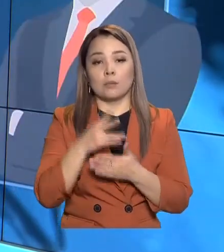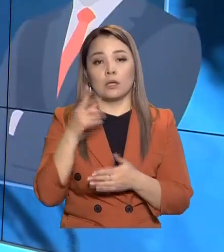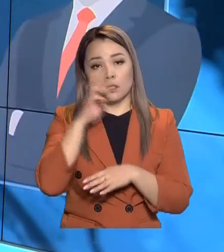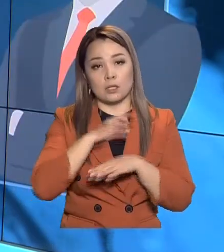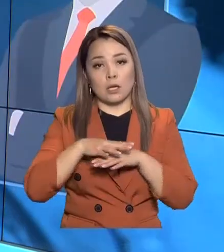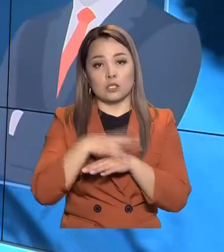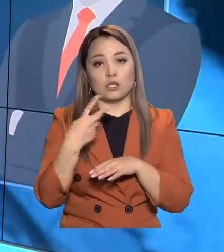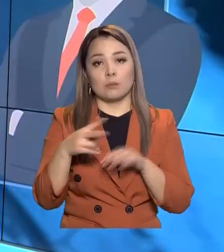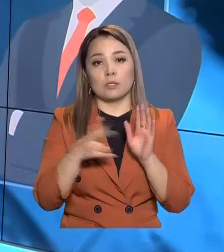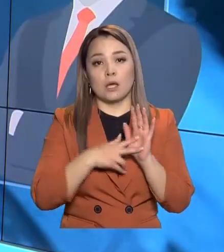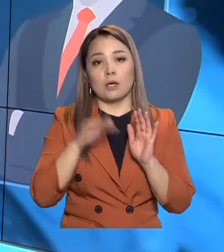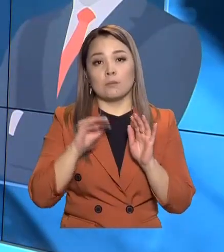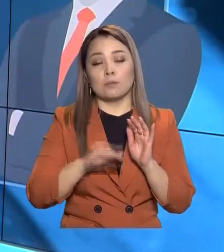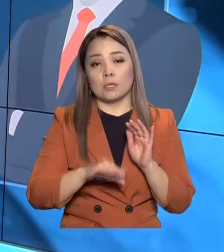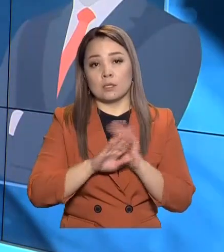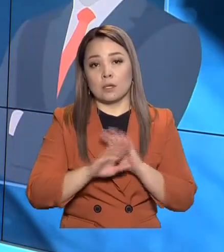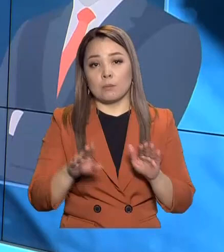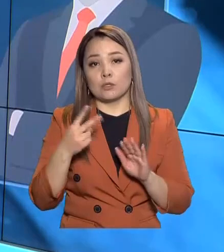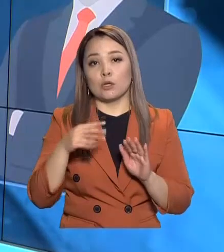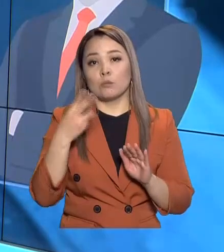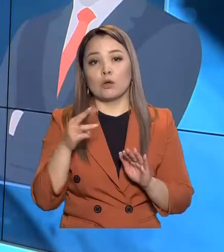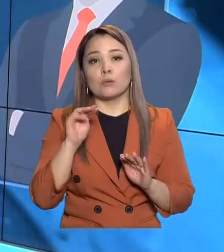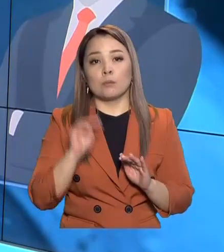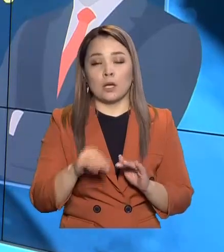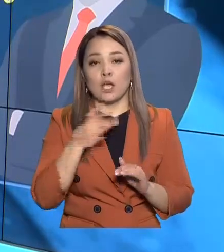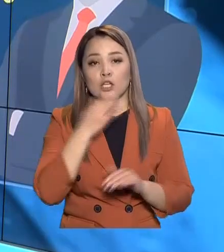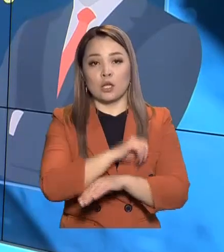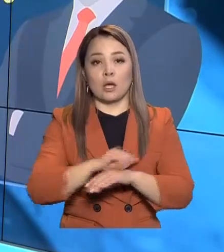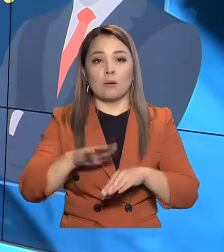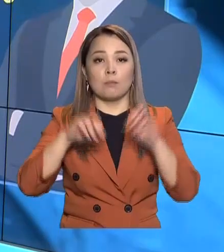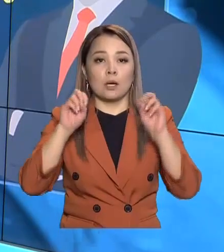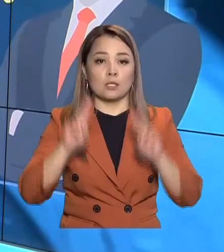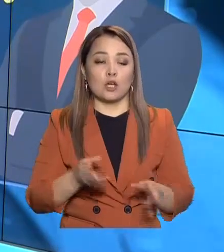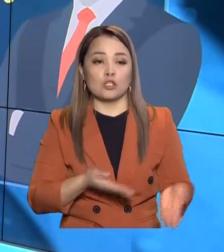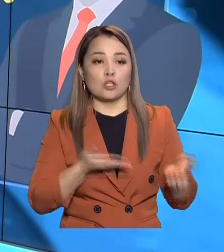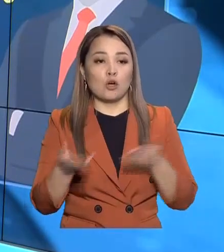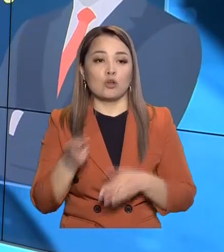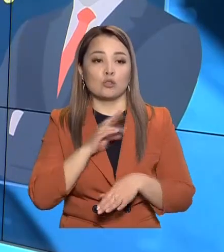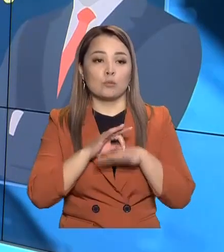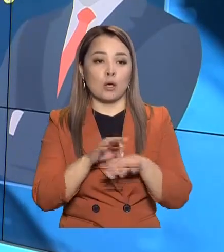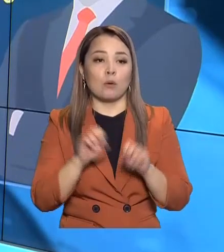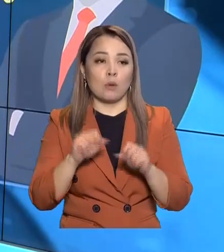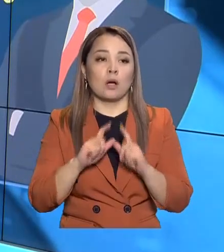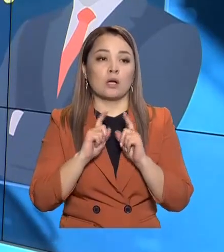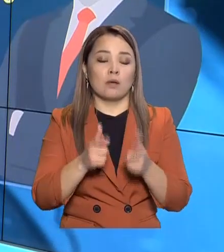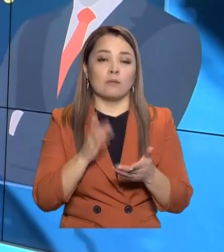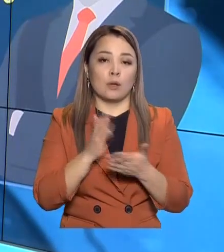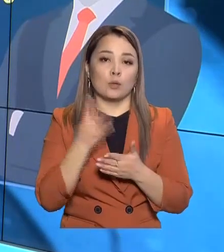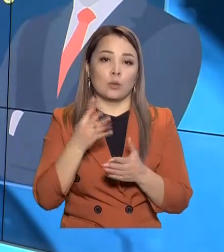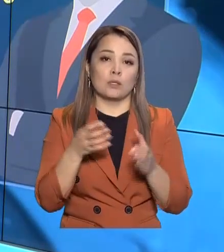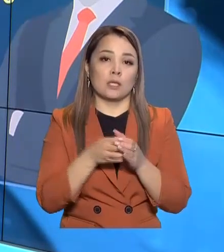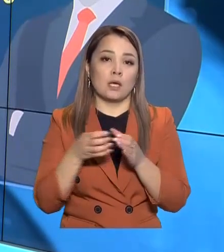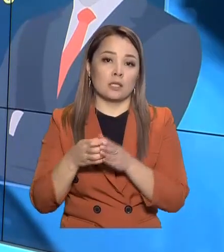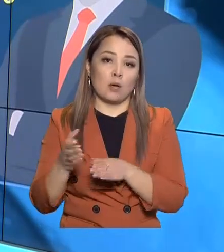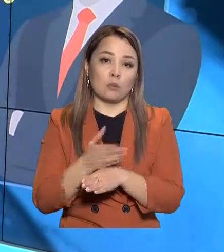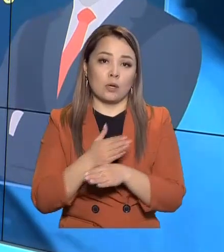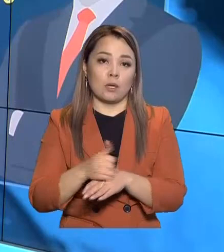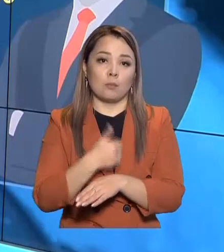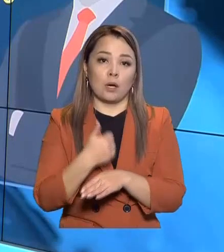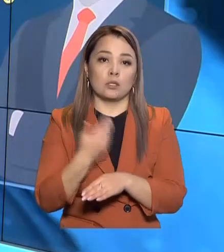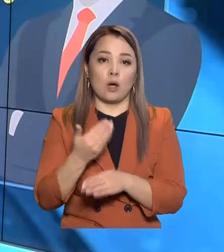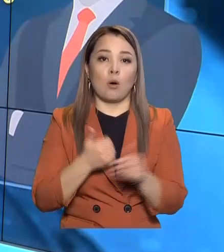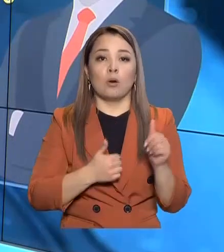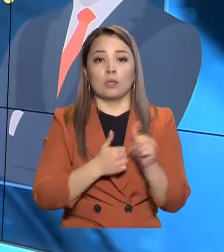елде 28 мың емес, 23 мың шетелдік маманды жұмысқа шақыруға болады. Квота 4 санатқа бөлінеді. Басшы және